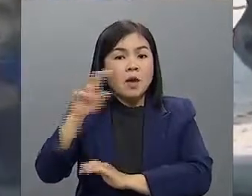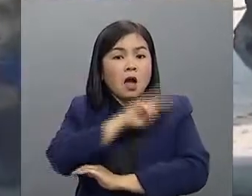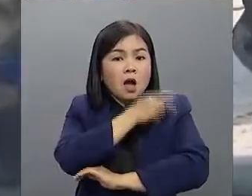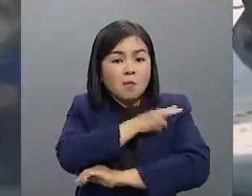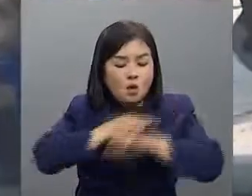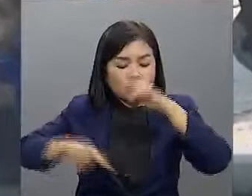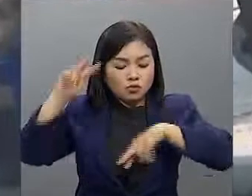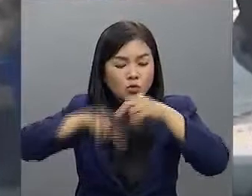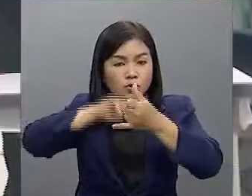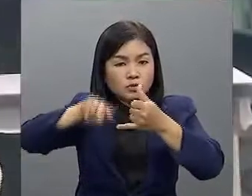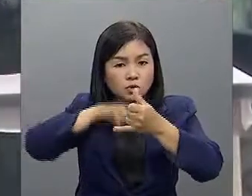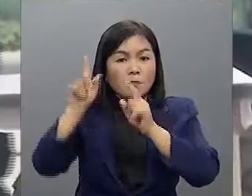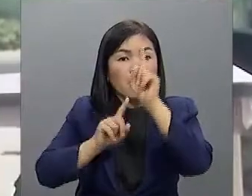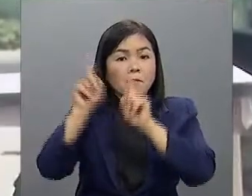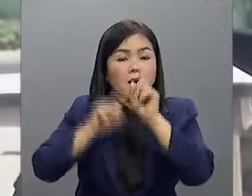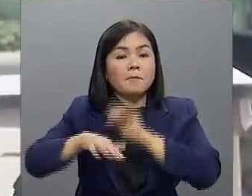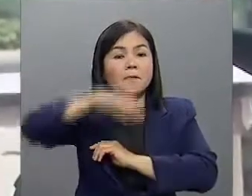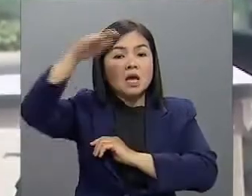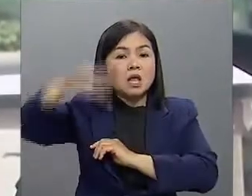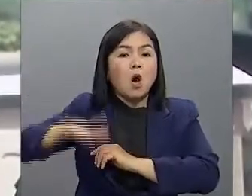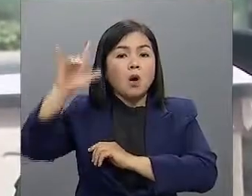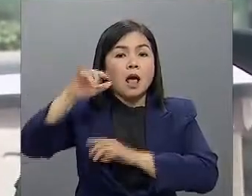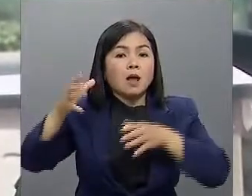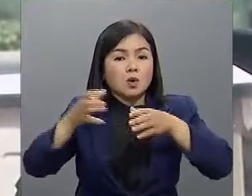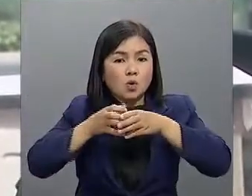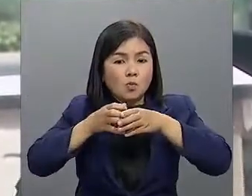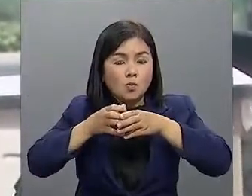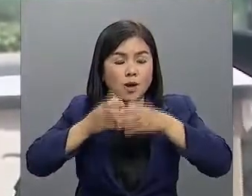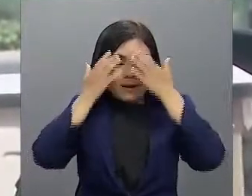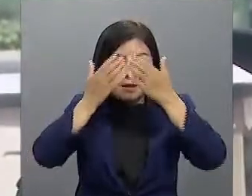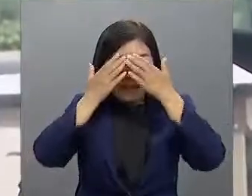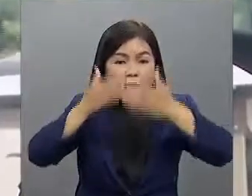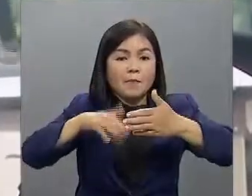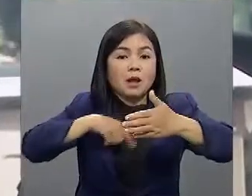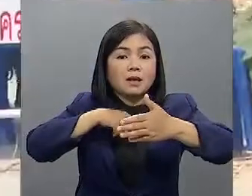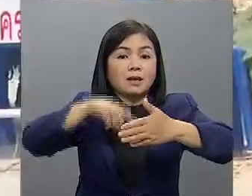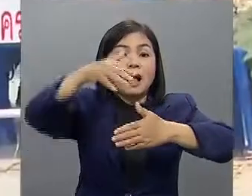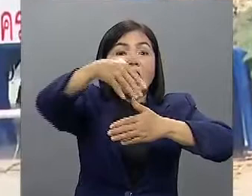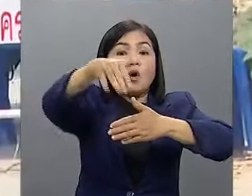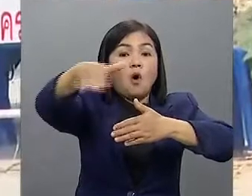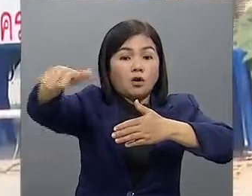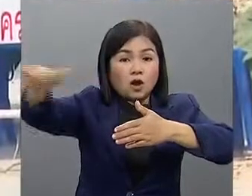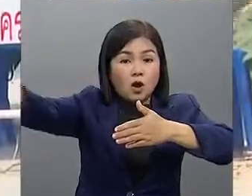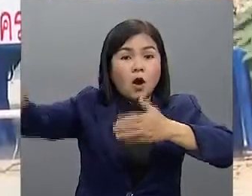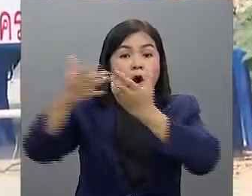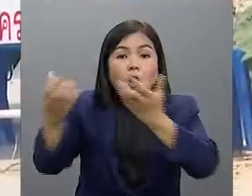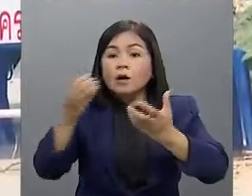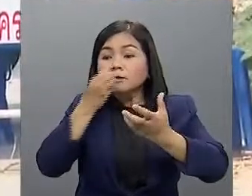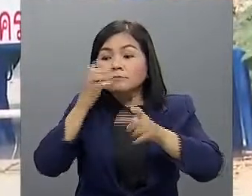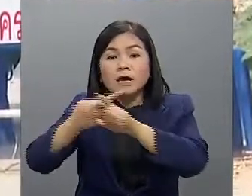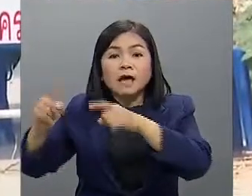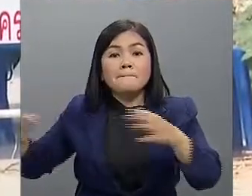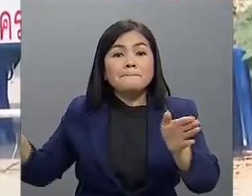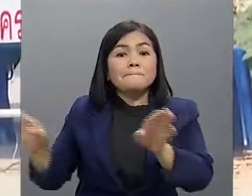ญาติของชาวบ้านในชุมชนอิสลามที่อยู่นอกพื้นที่ล็อกดาวน์อำเภอแม่สอดจังหวัดตากนำอาหารและของใช้ต่างๆมาส่งให้กับชาวบ้าน